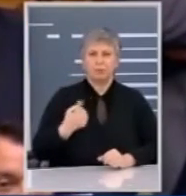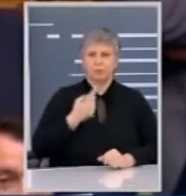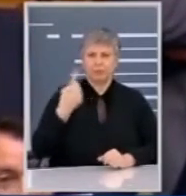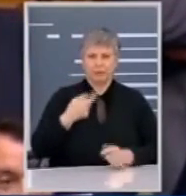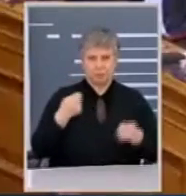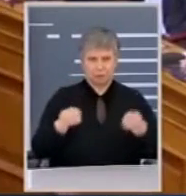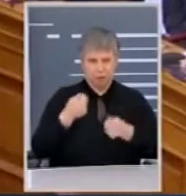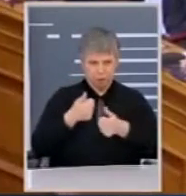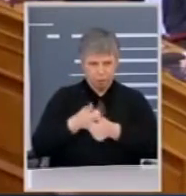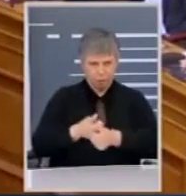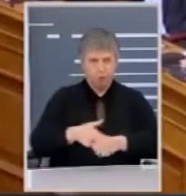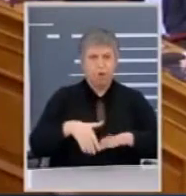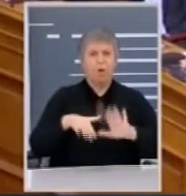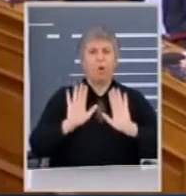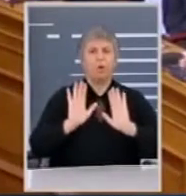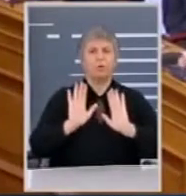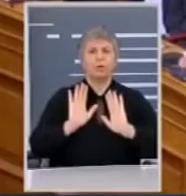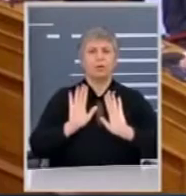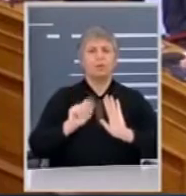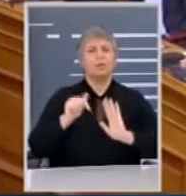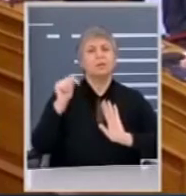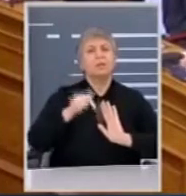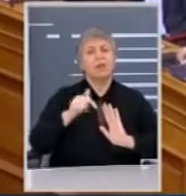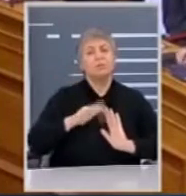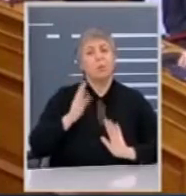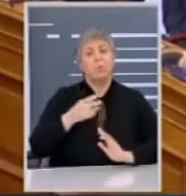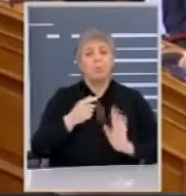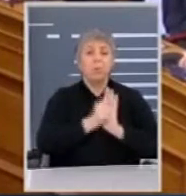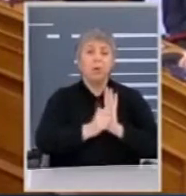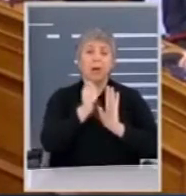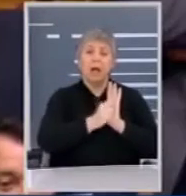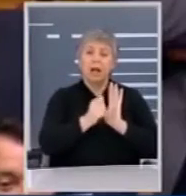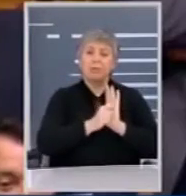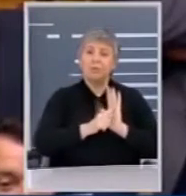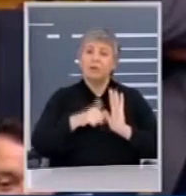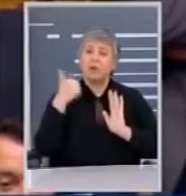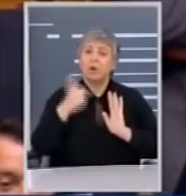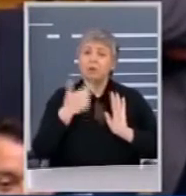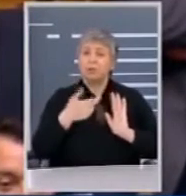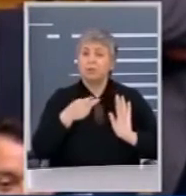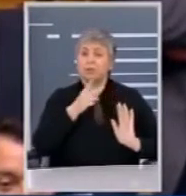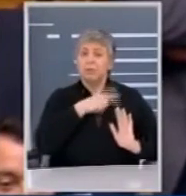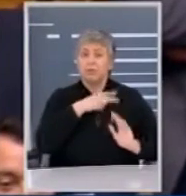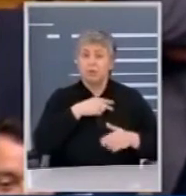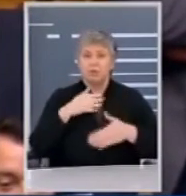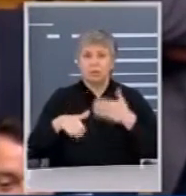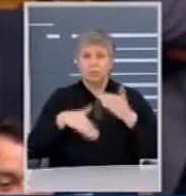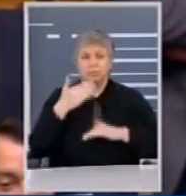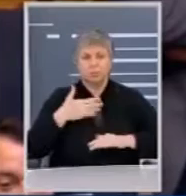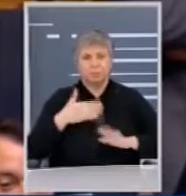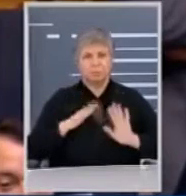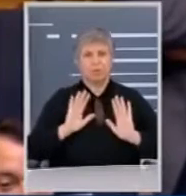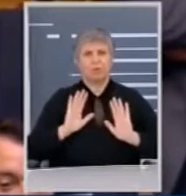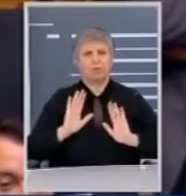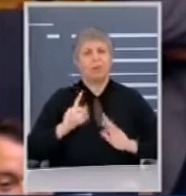αξιωματικής αντιπολίτευσης Κυριάκο Μητσοτάκη, λέγοντας πως σήμερα από κήρυκας των θαλασσοδανείων γίνεται κήρυκας της ανευθυνότητας για όσα του